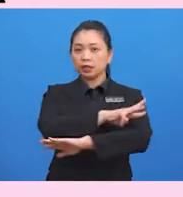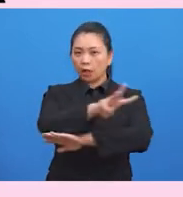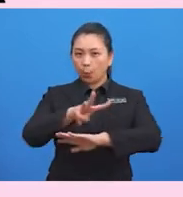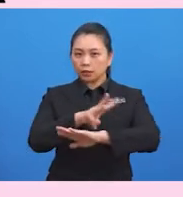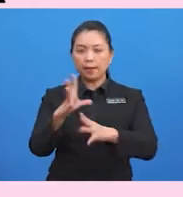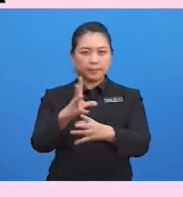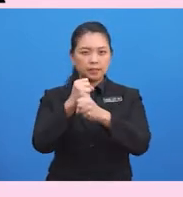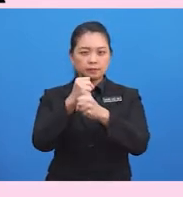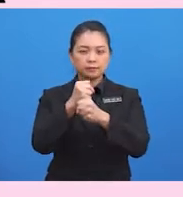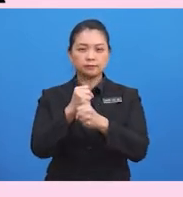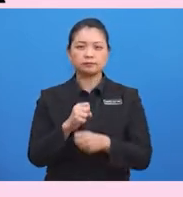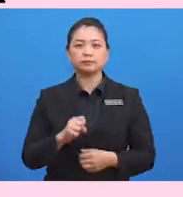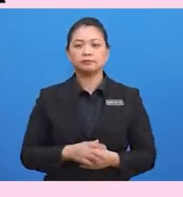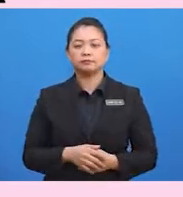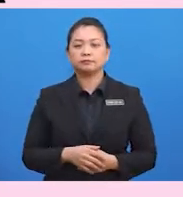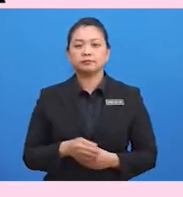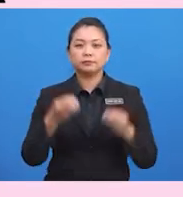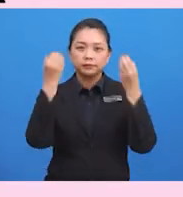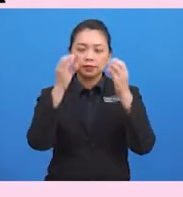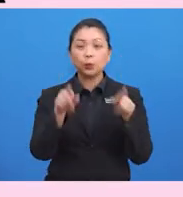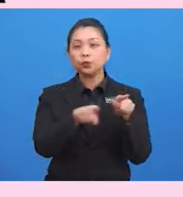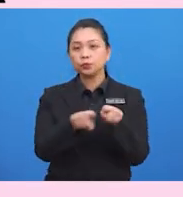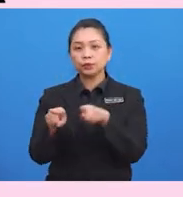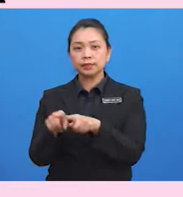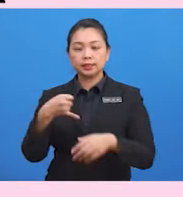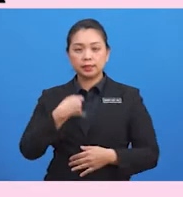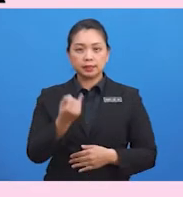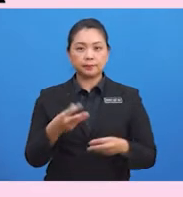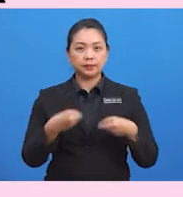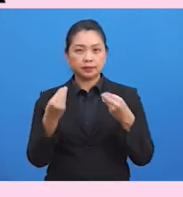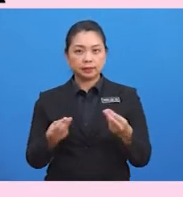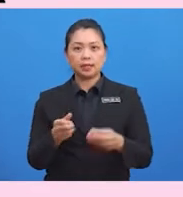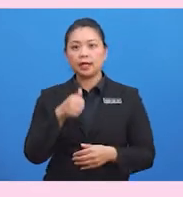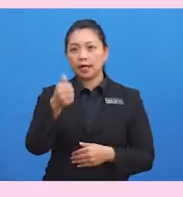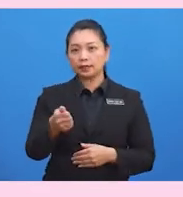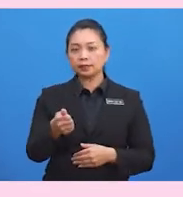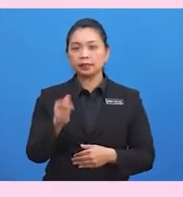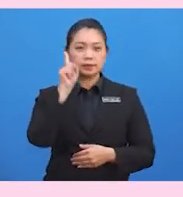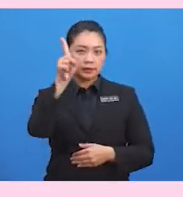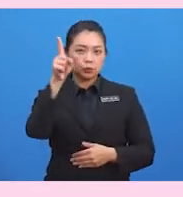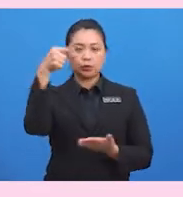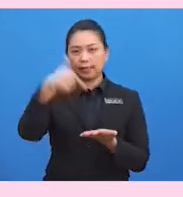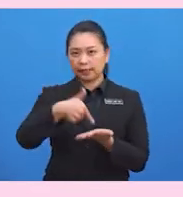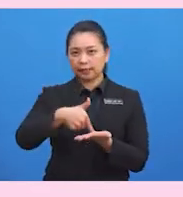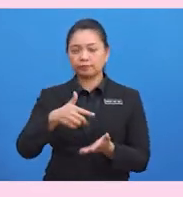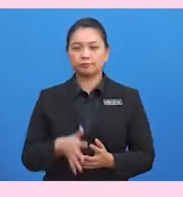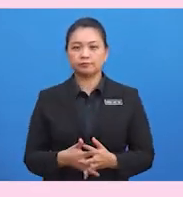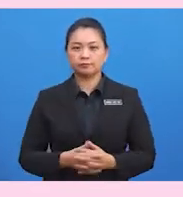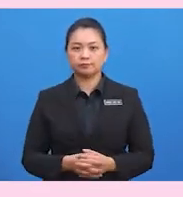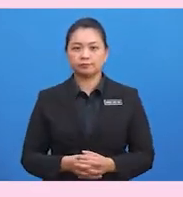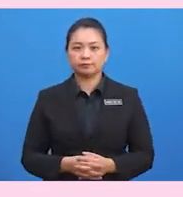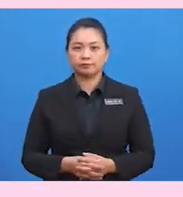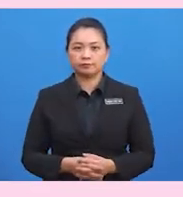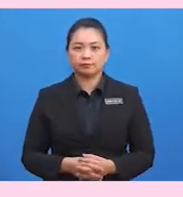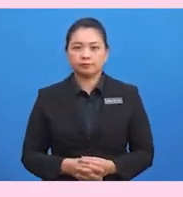kawasan pegangan CEO juga ingin memberikan Anda dengan satu soalan hebat